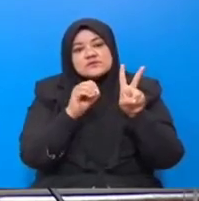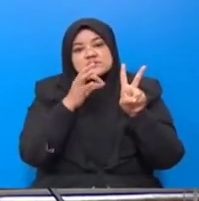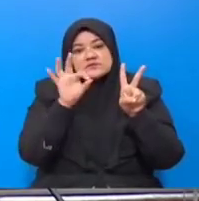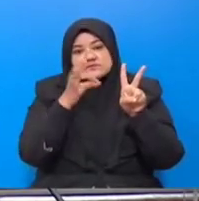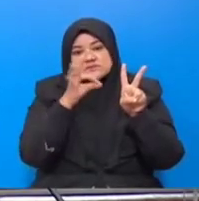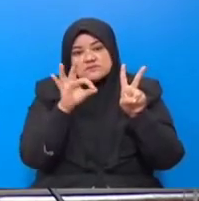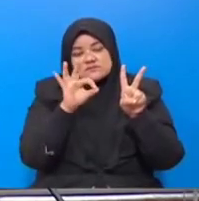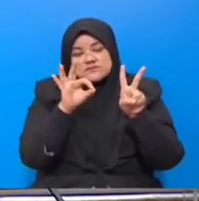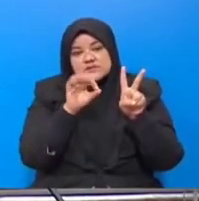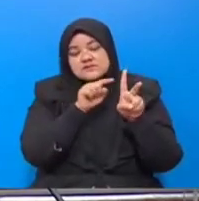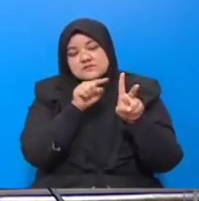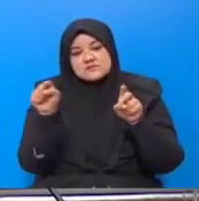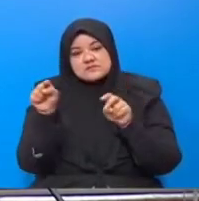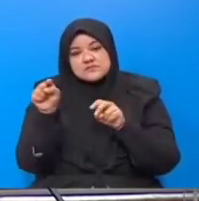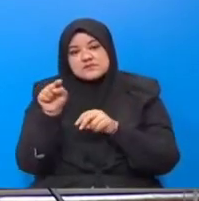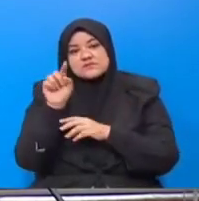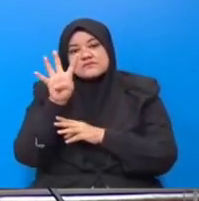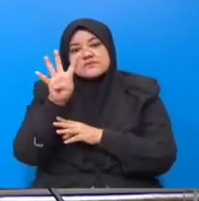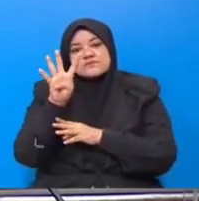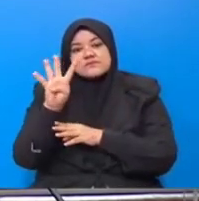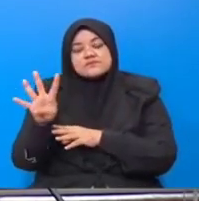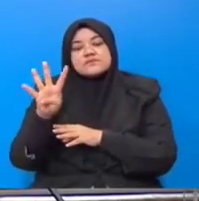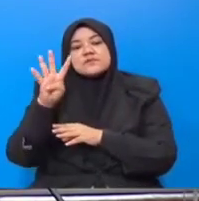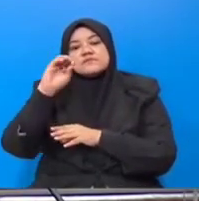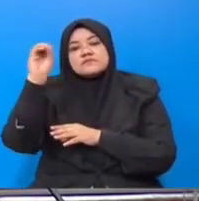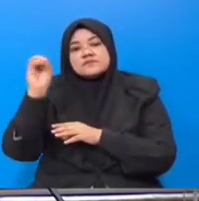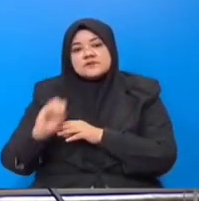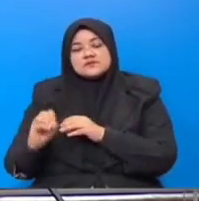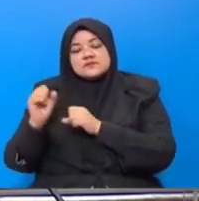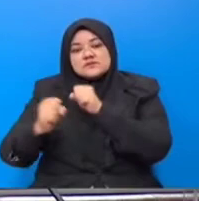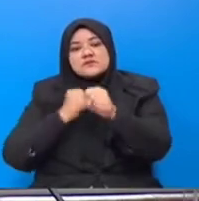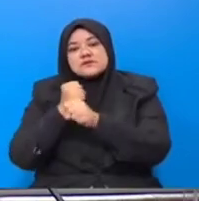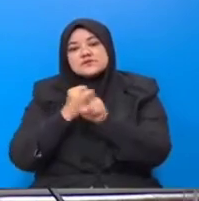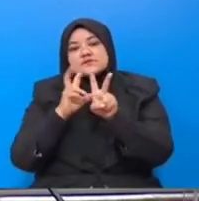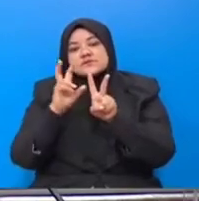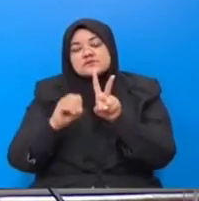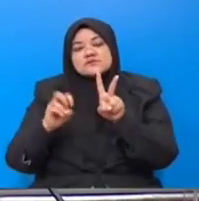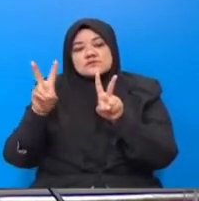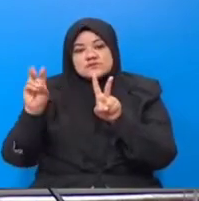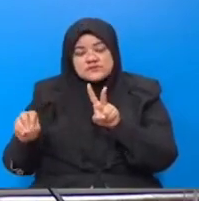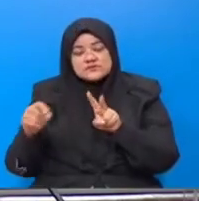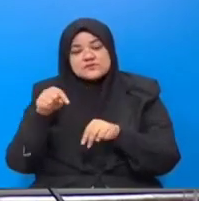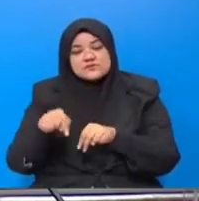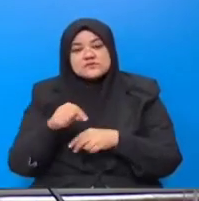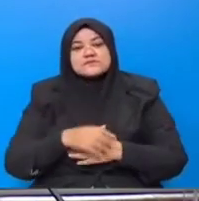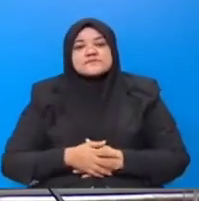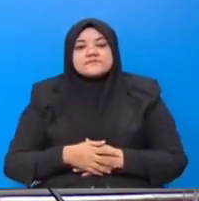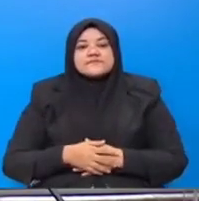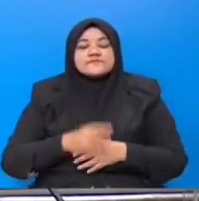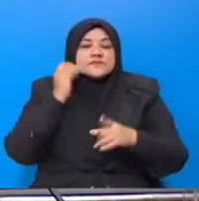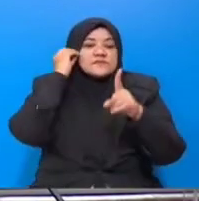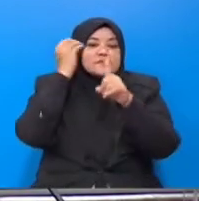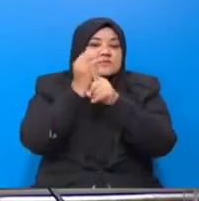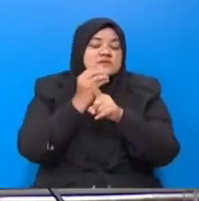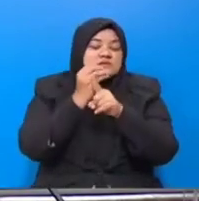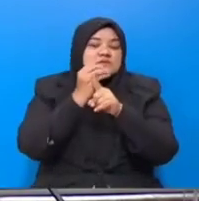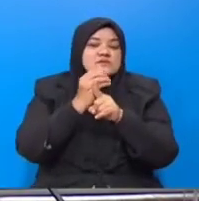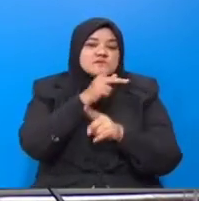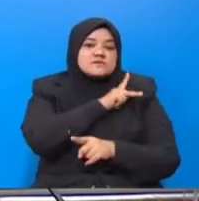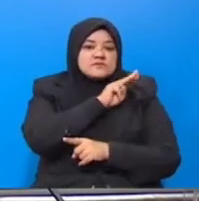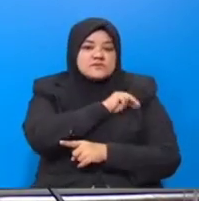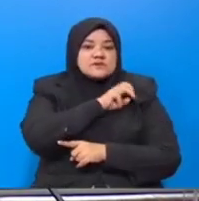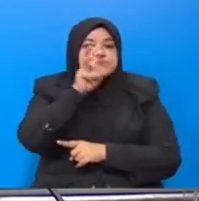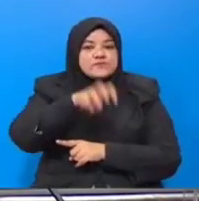2019 kepada 40400 pada tahun 2020 ini tujuan utama